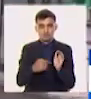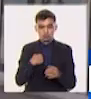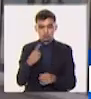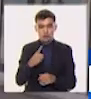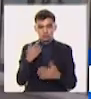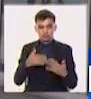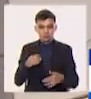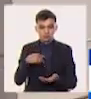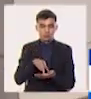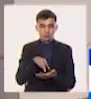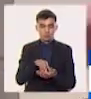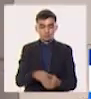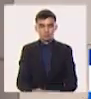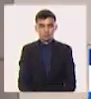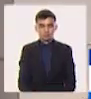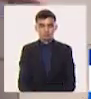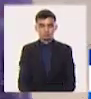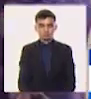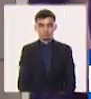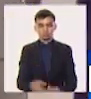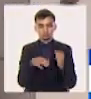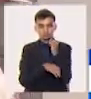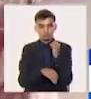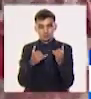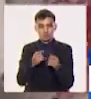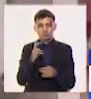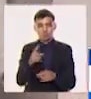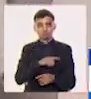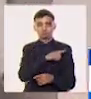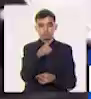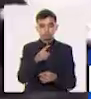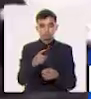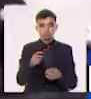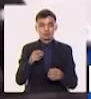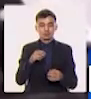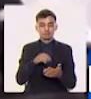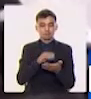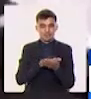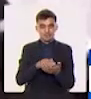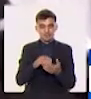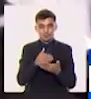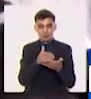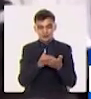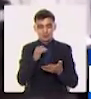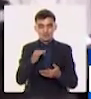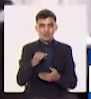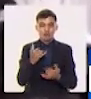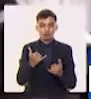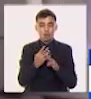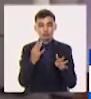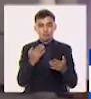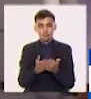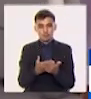жерде. Соңы ана жаққа келіп жазылып береді. Адам саны көп. Келген адамдар соңына қарай спектакль жазып отыр. Екінші адам. Неше адам бар дәл қазір? Кезекте дәл қазір